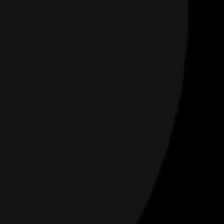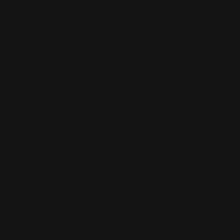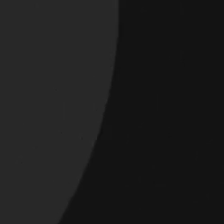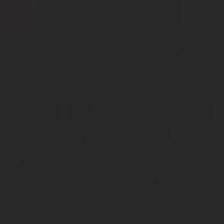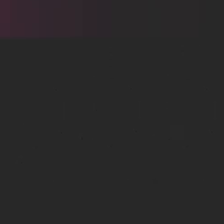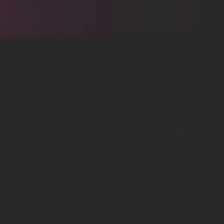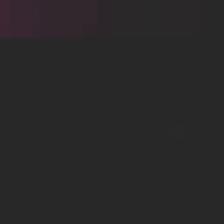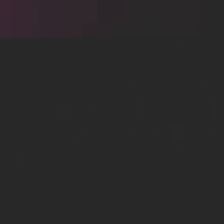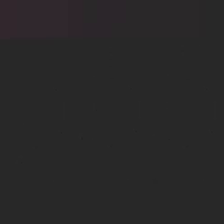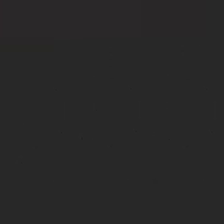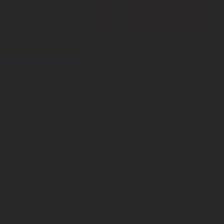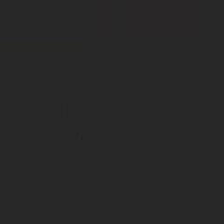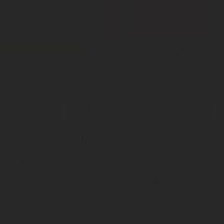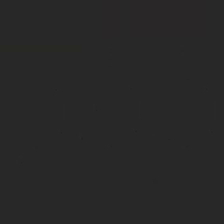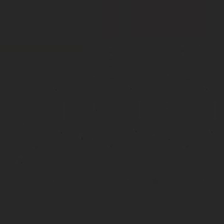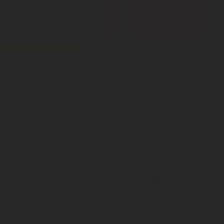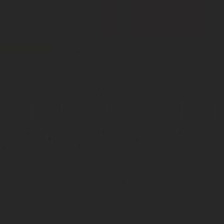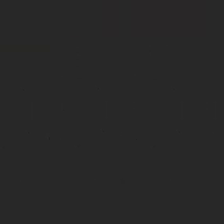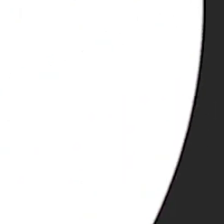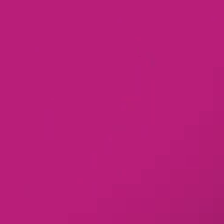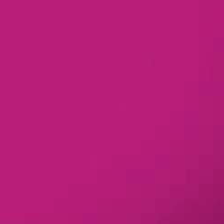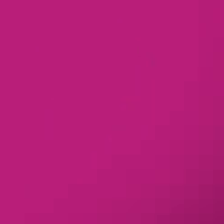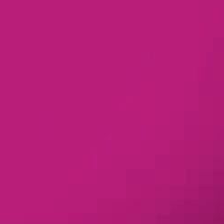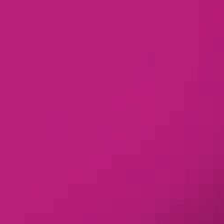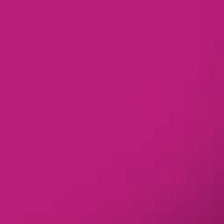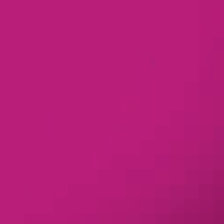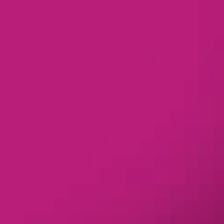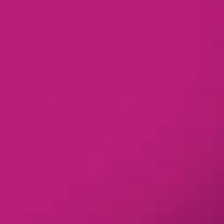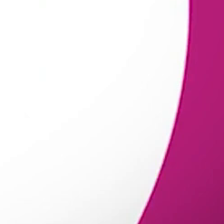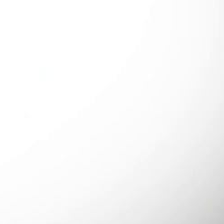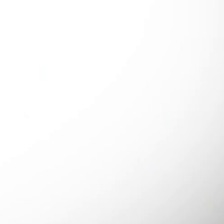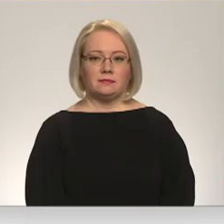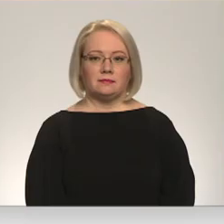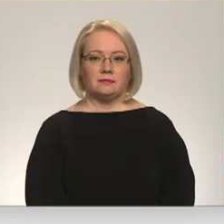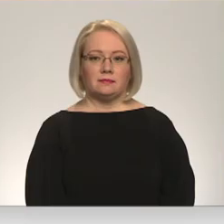Re, visi ēters ir te!